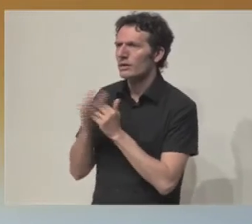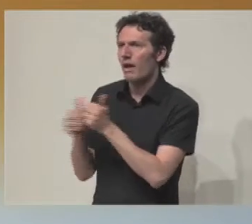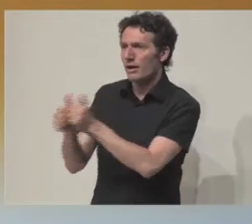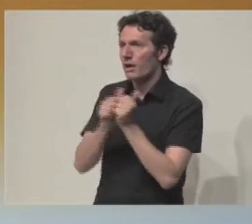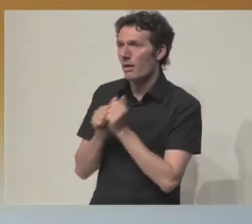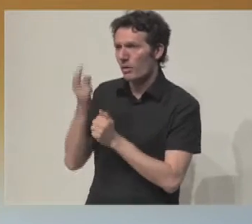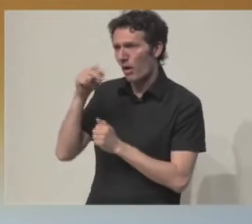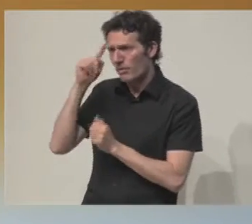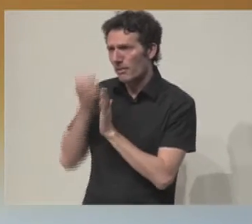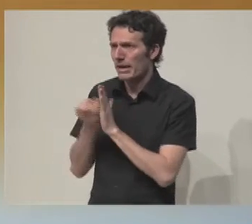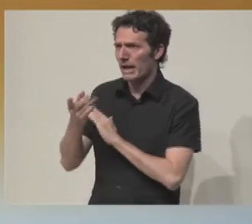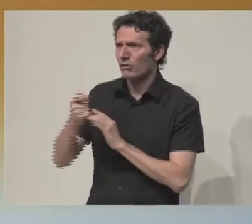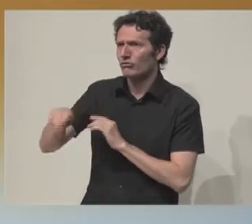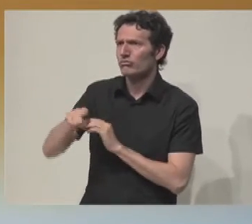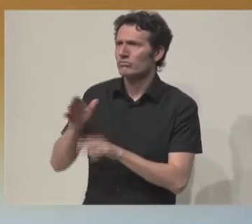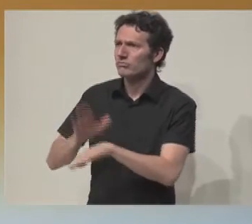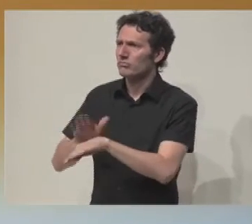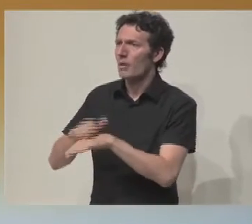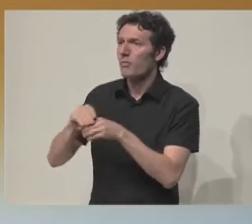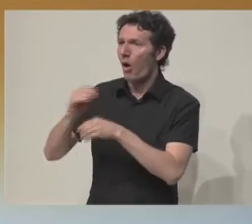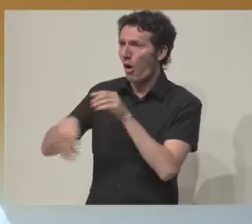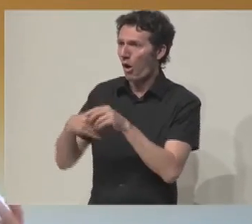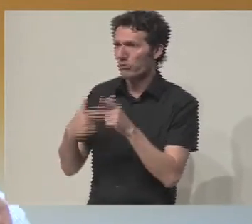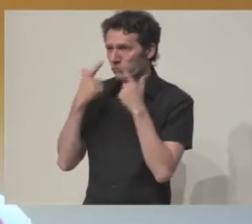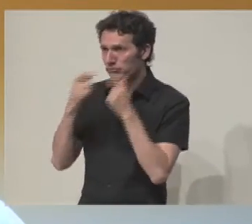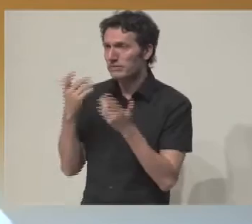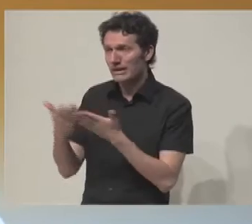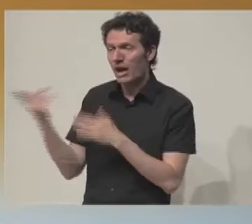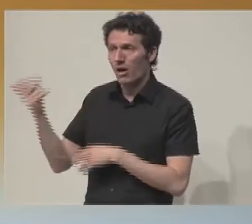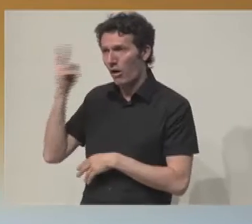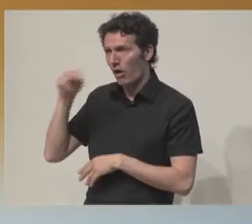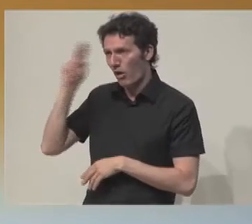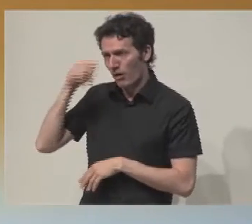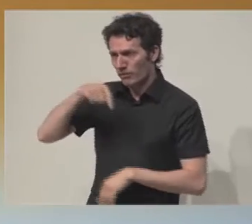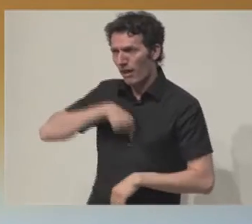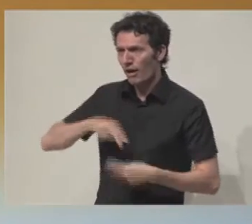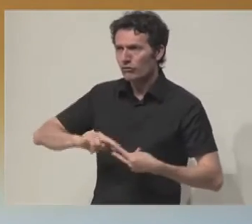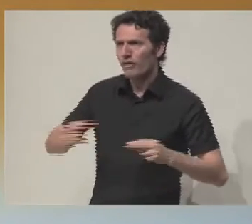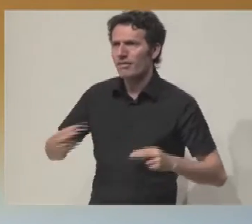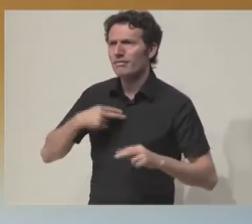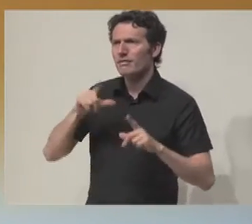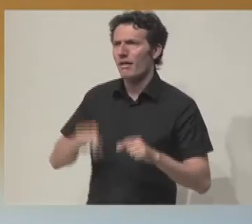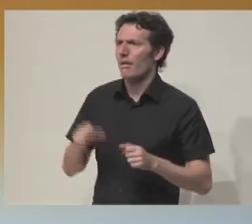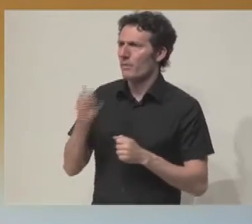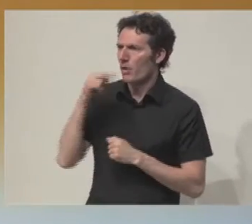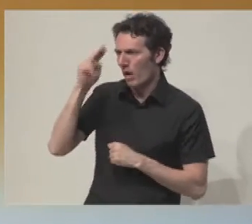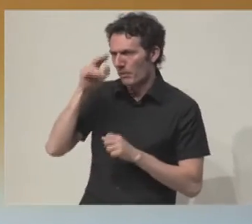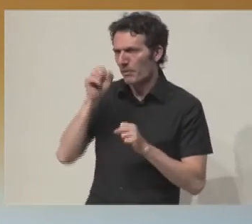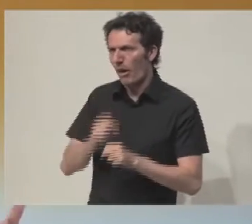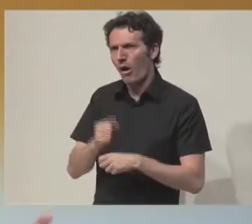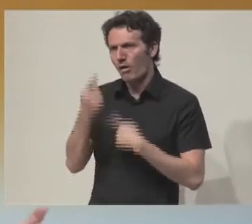message au monde et c'est parce que l'europe à cela dans ses gènes qu'elle peut défendre